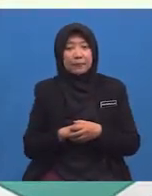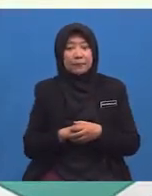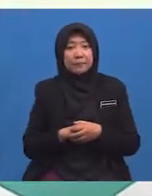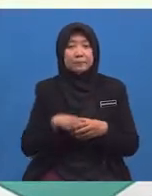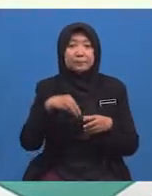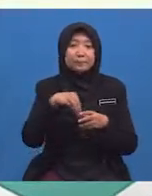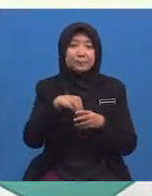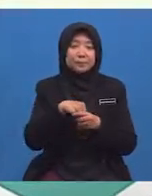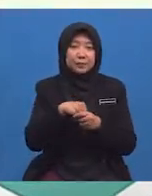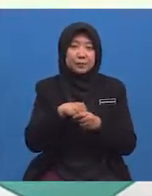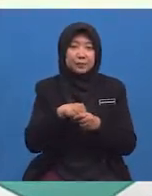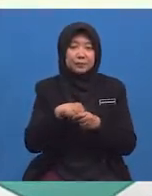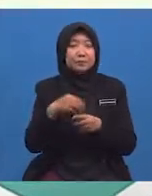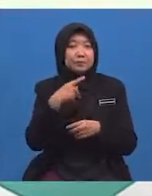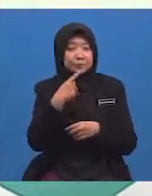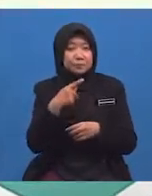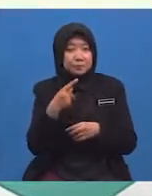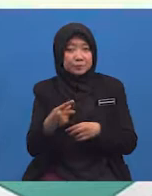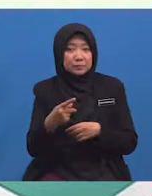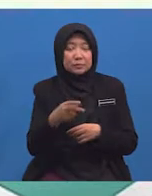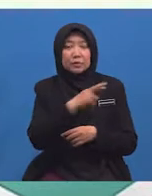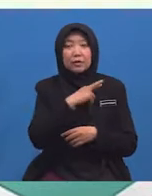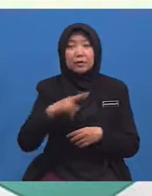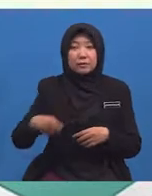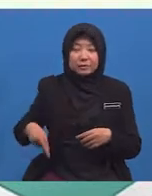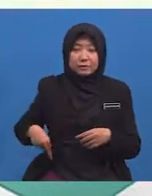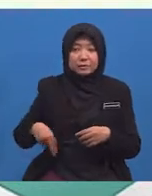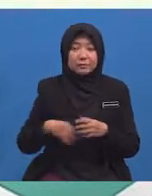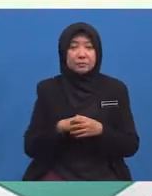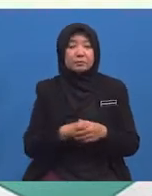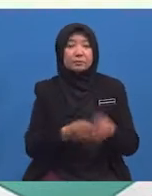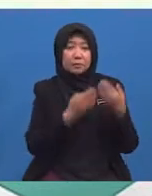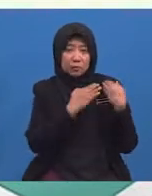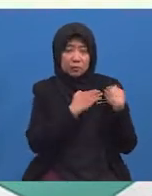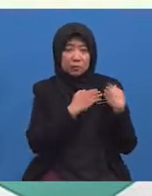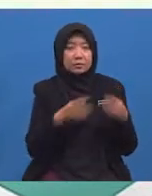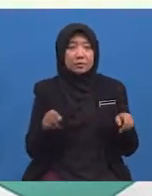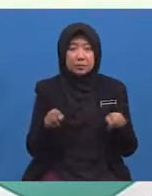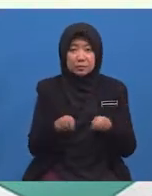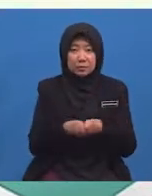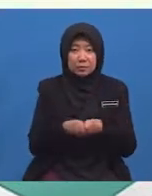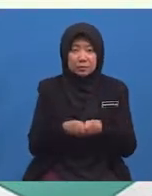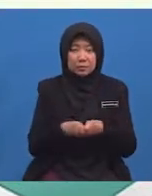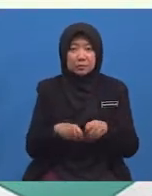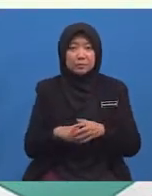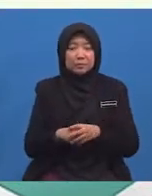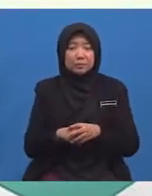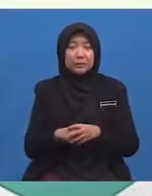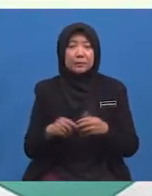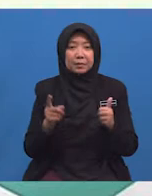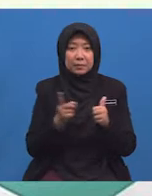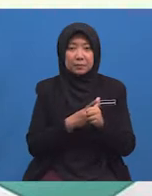Dalam sesebuah pemerintahan, raja memainkan beberapa peranan seperti yang